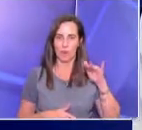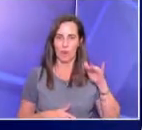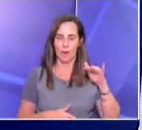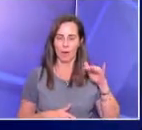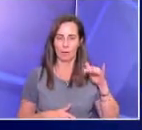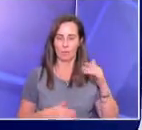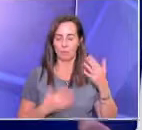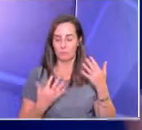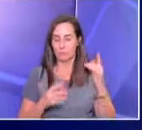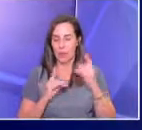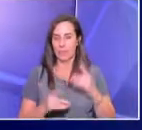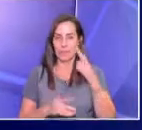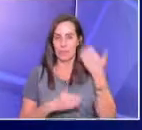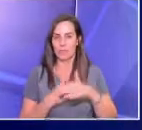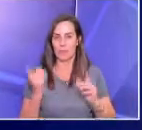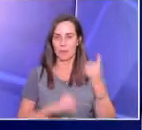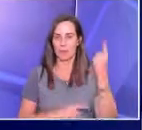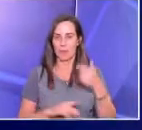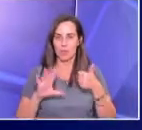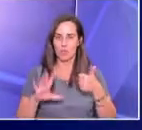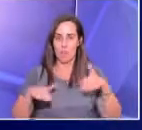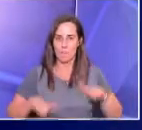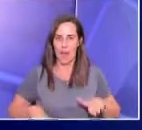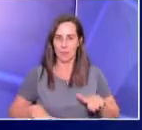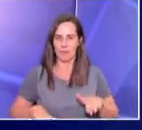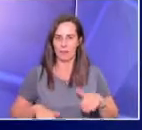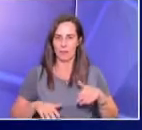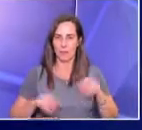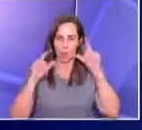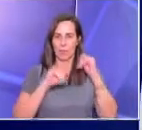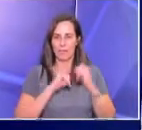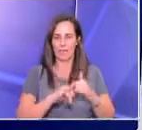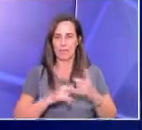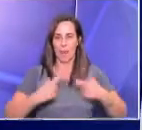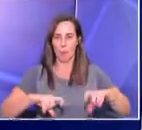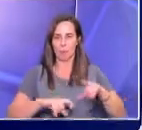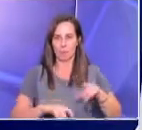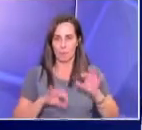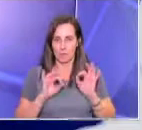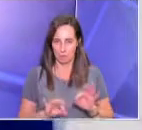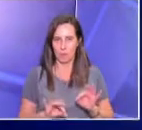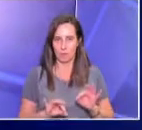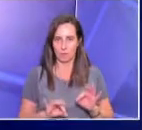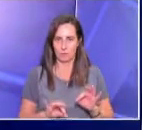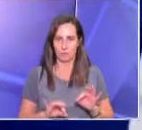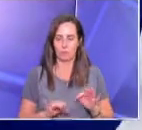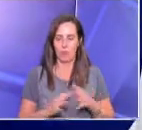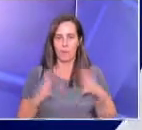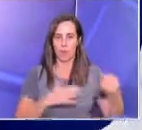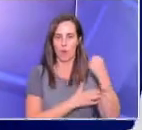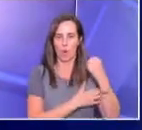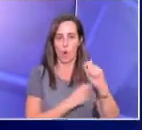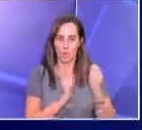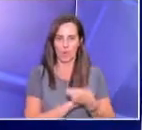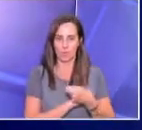קולות בדרך. נראה בסוף מה יהיה. 6 מנדטים התעוררות הכניסה כאן, זה בהחלט התעוררות מגדילה את כוחה, הופכת